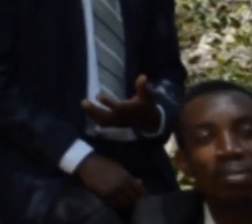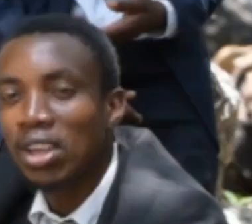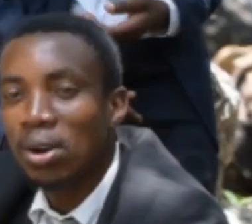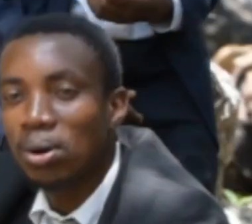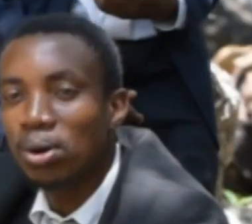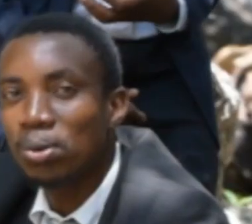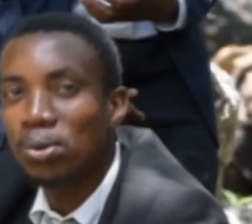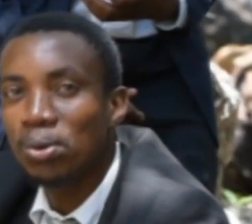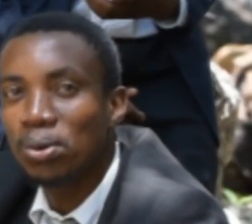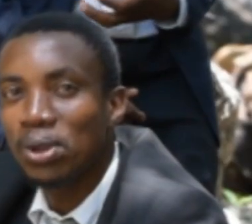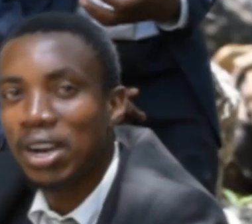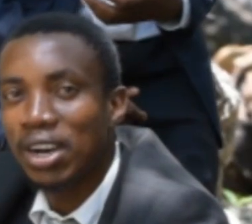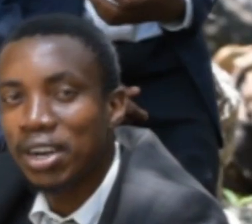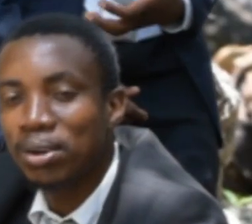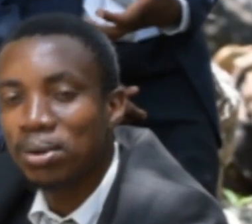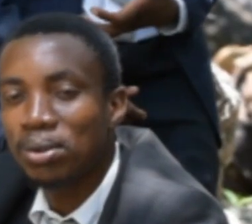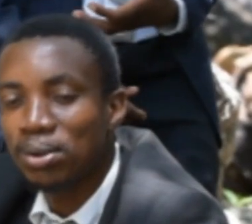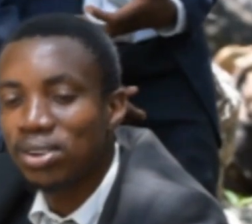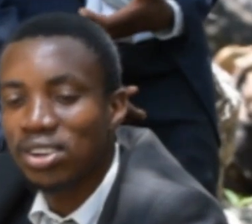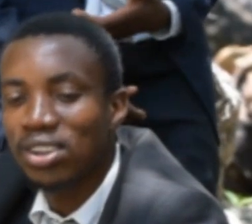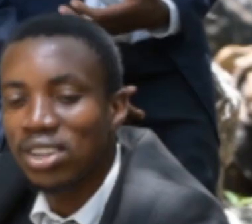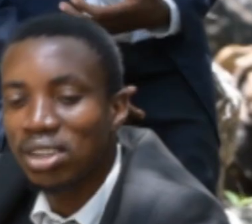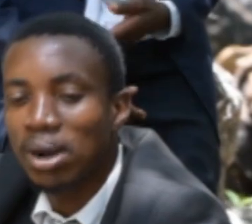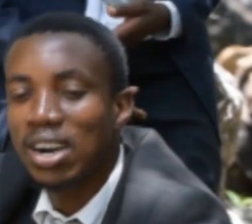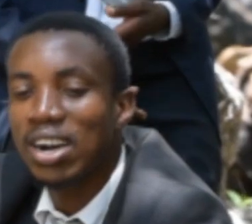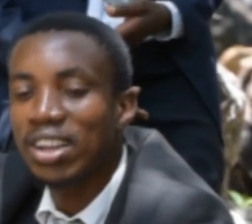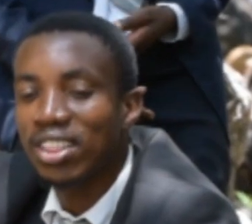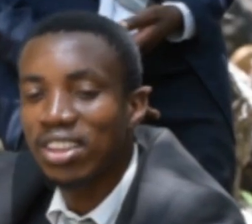NDIANI, ouya